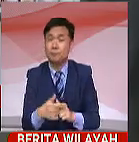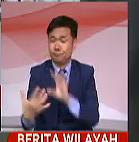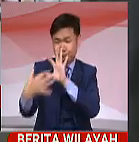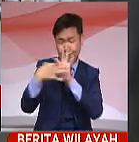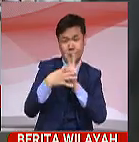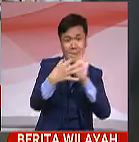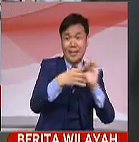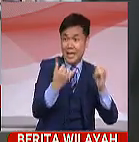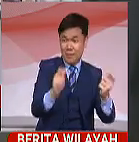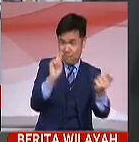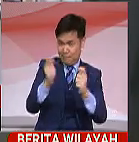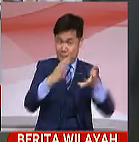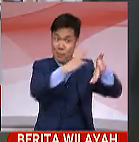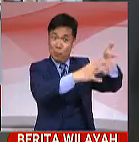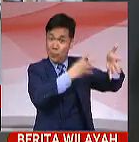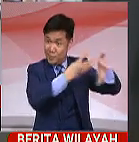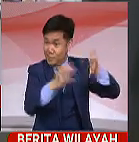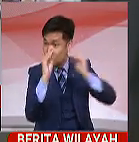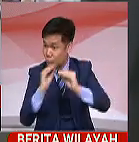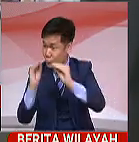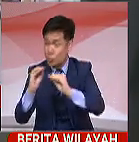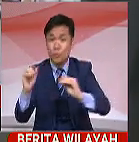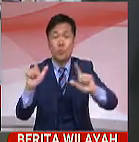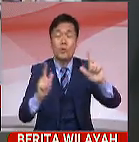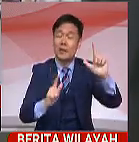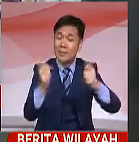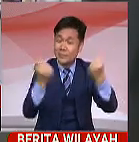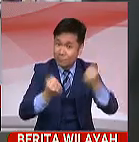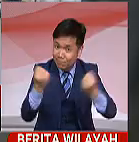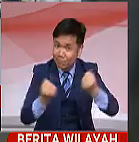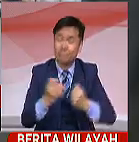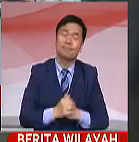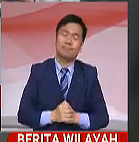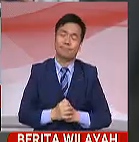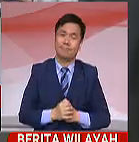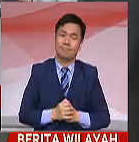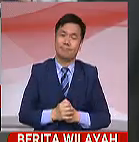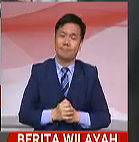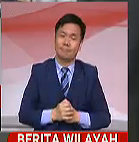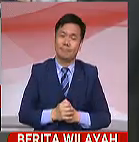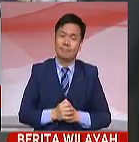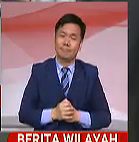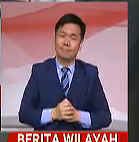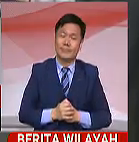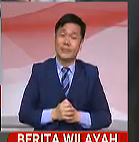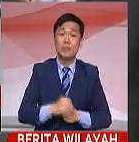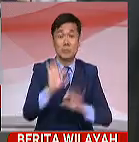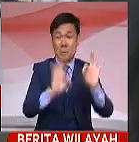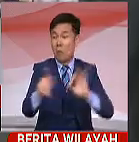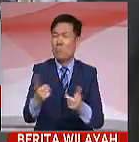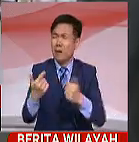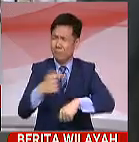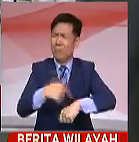proses menjadualkan semua latihan-latihan kelas yang terbantut. So kalau kata everybody nak